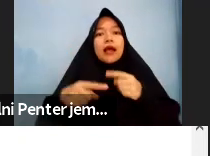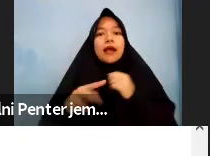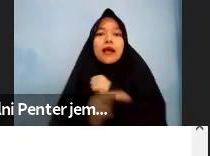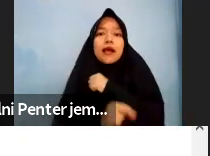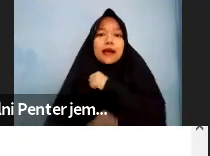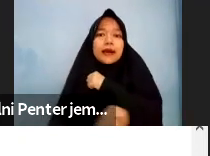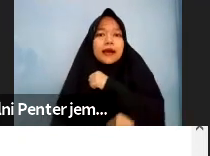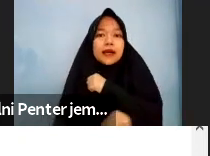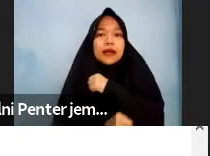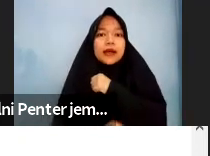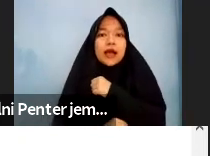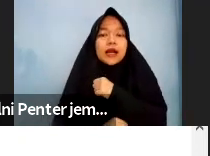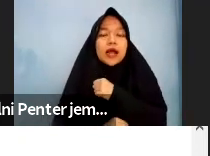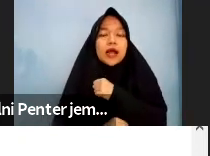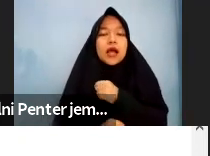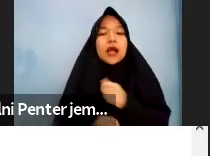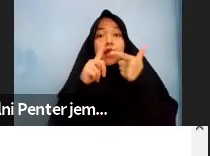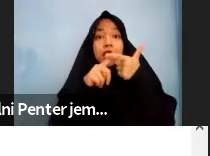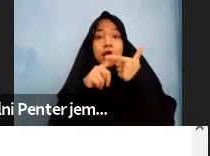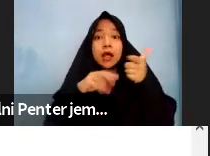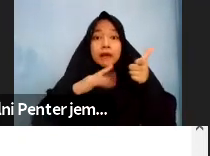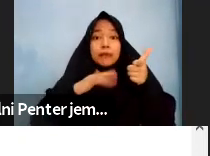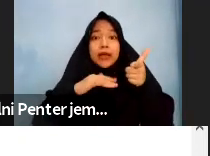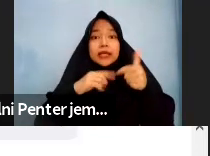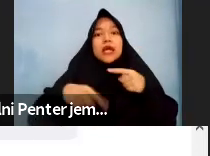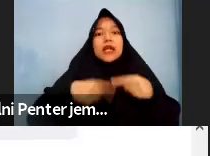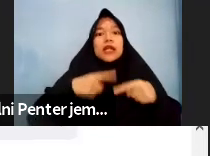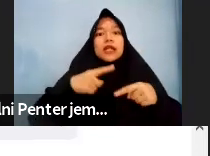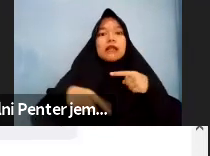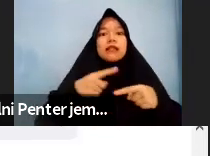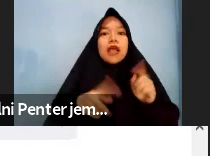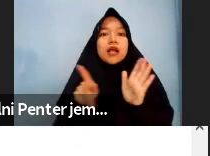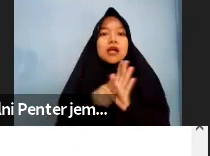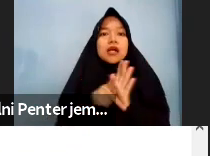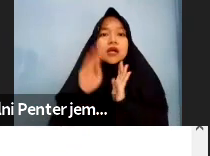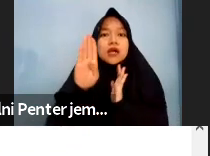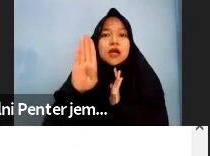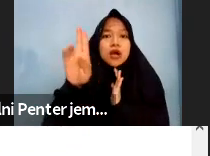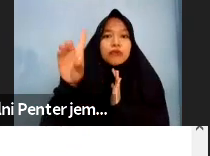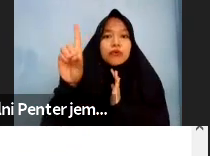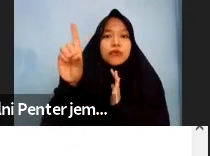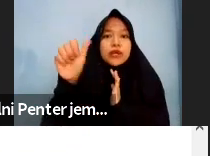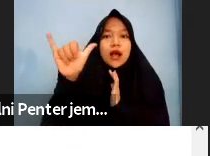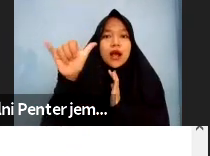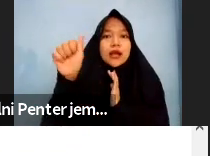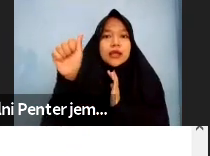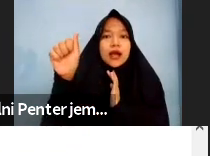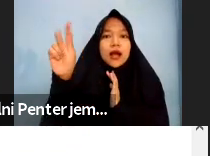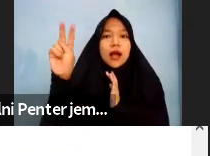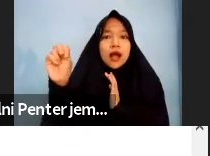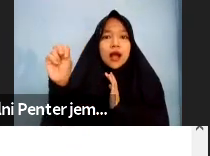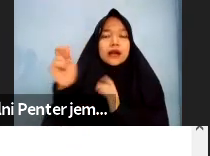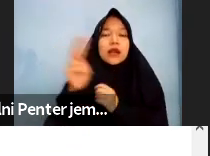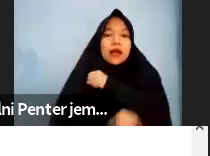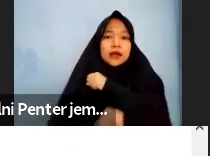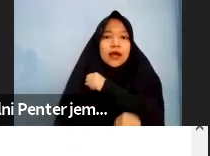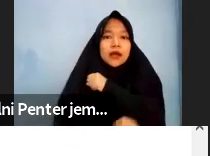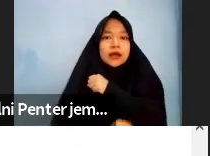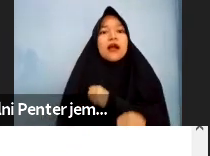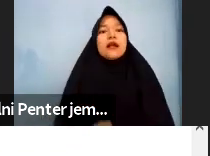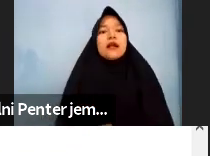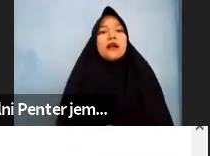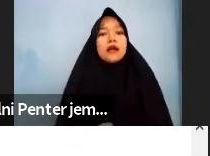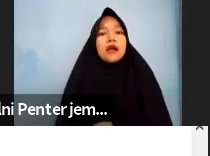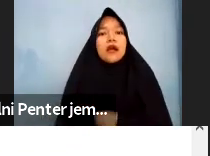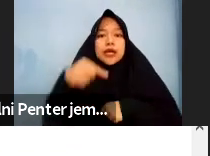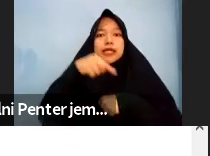kebudayaan kehidupan dan keberagaman apa yang ada di sana Ini bisa para siswa-siswi tanpa ke